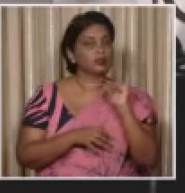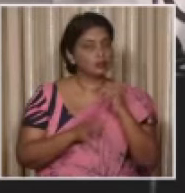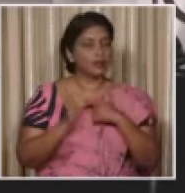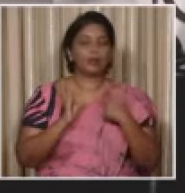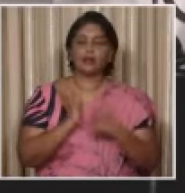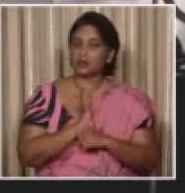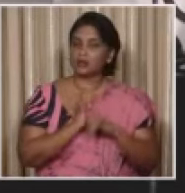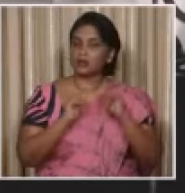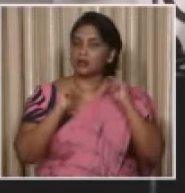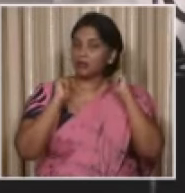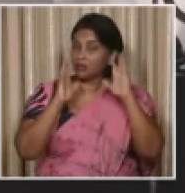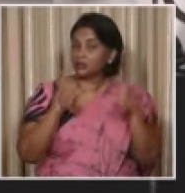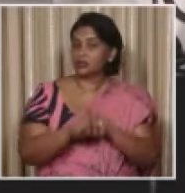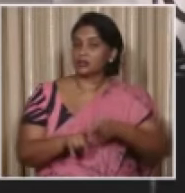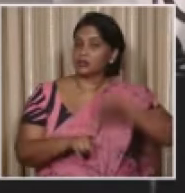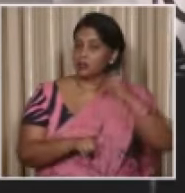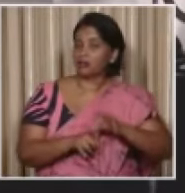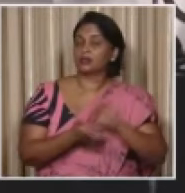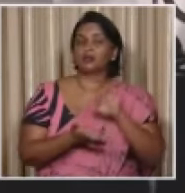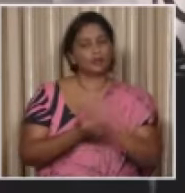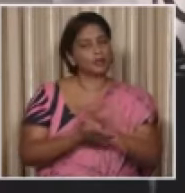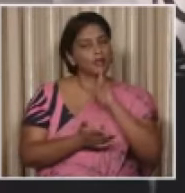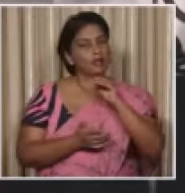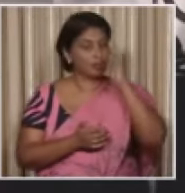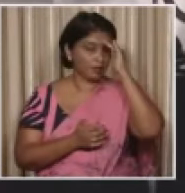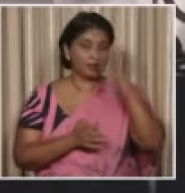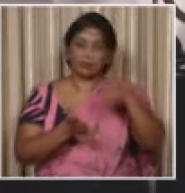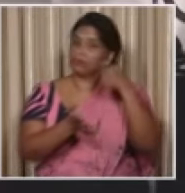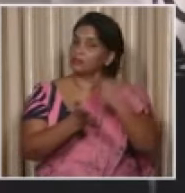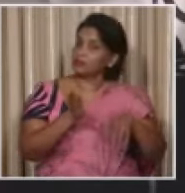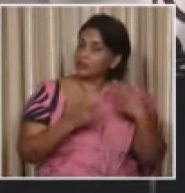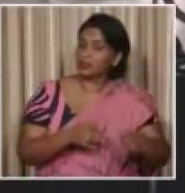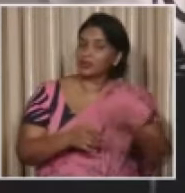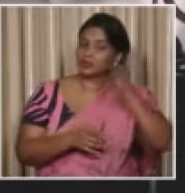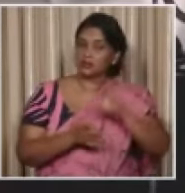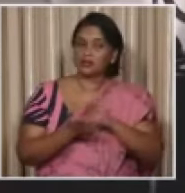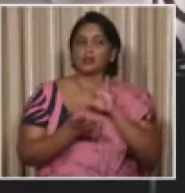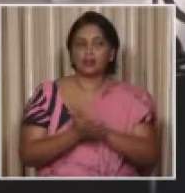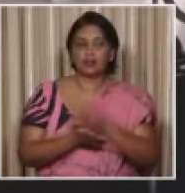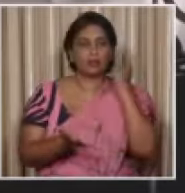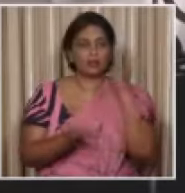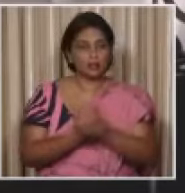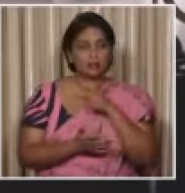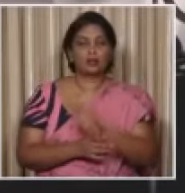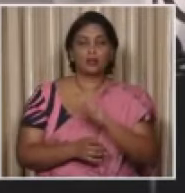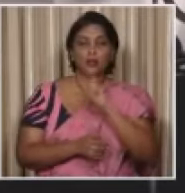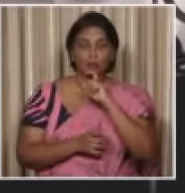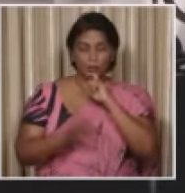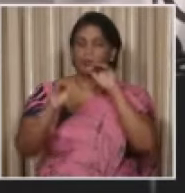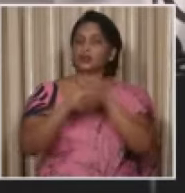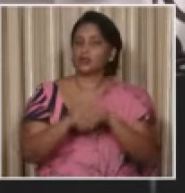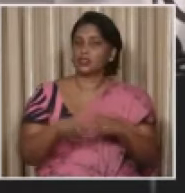पनता यतापरधि सम्मत विय किला कथानायक अस्संकर साहति ये साहति के अधिकरण